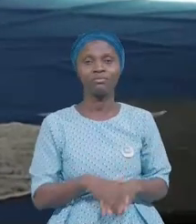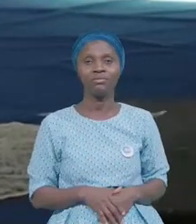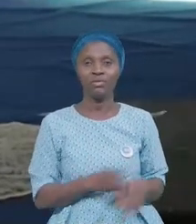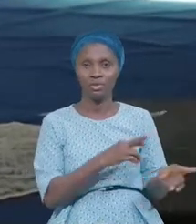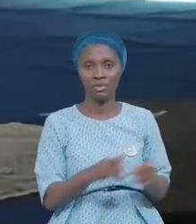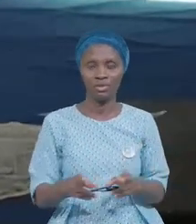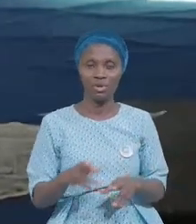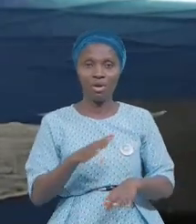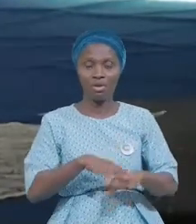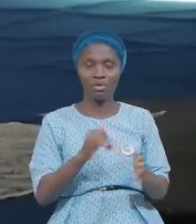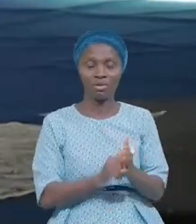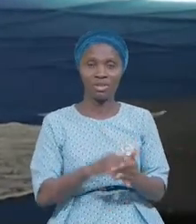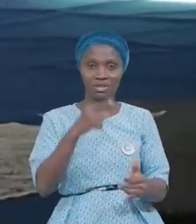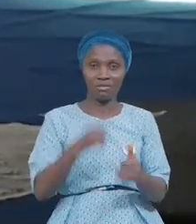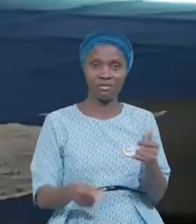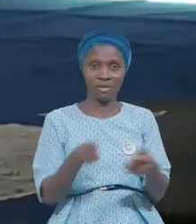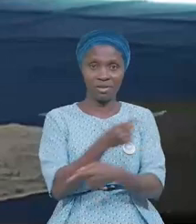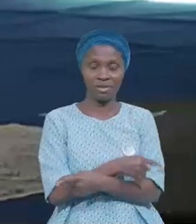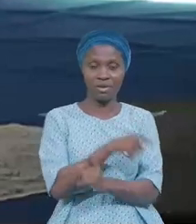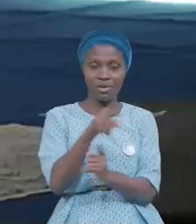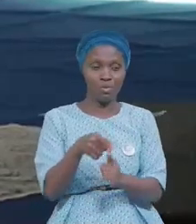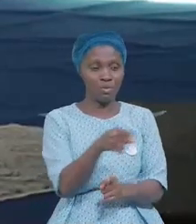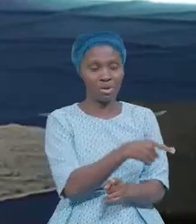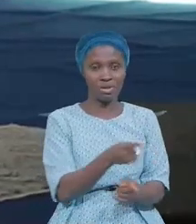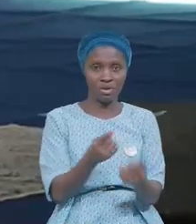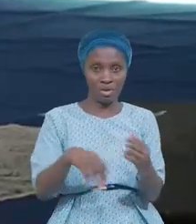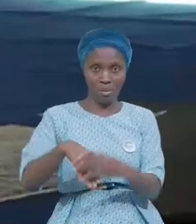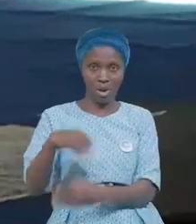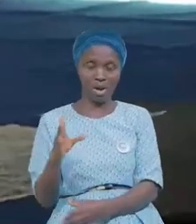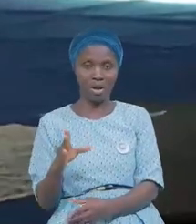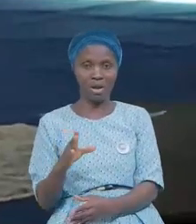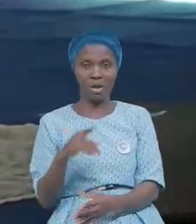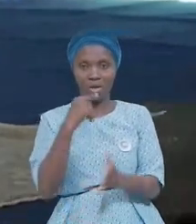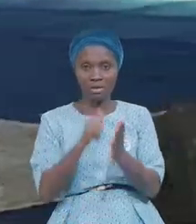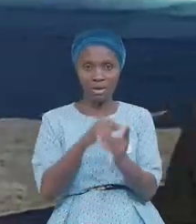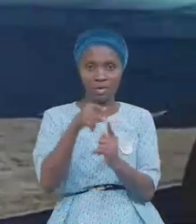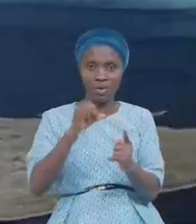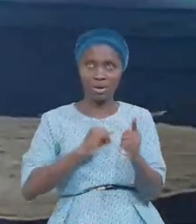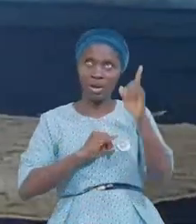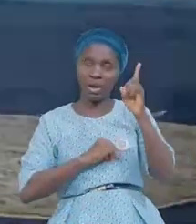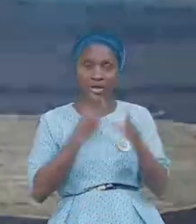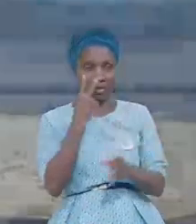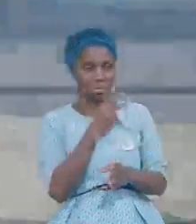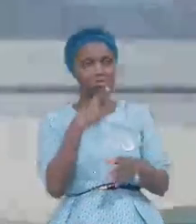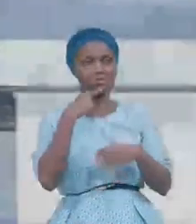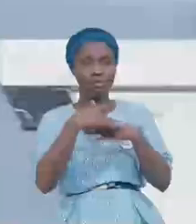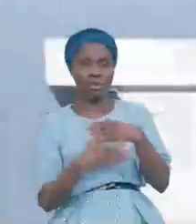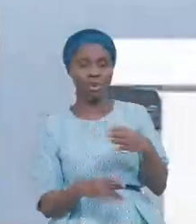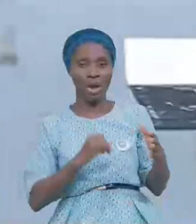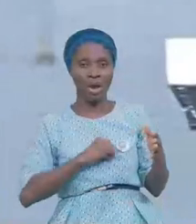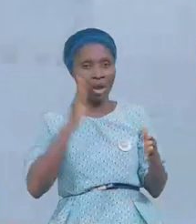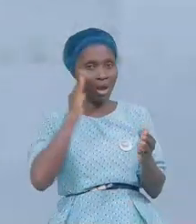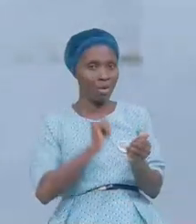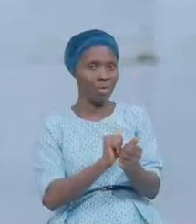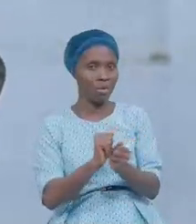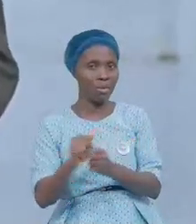dernier jour. Quand ils sont sortis, quand je verrai le sang, je ne passerai pas dessus vous. Maintenant,